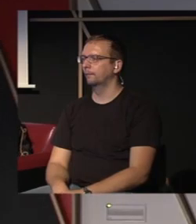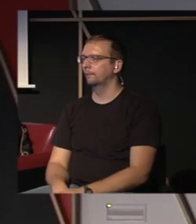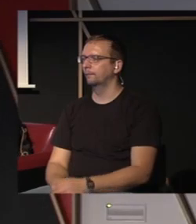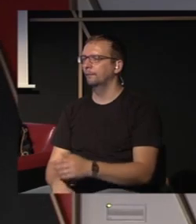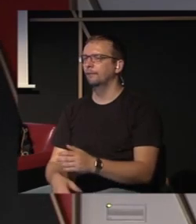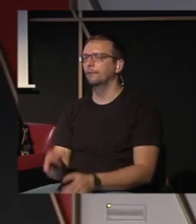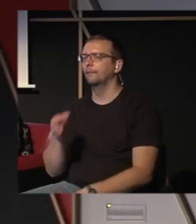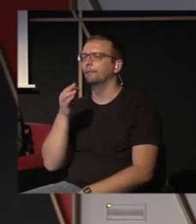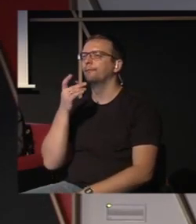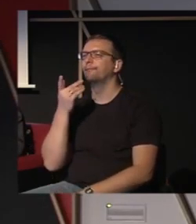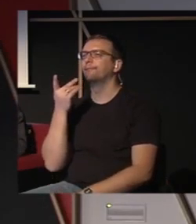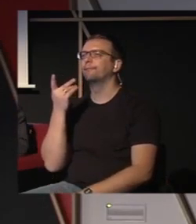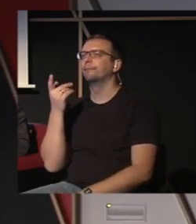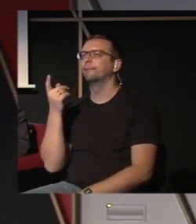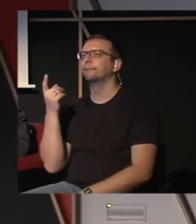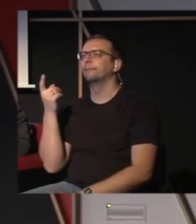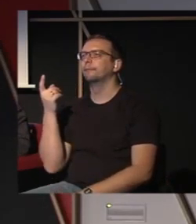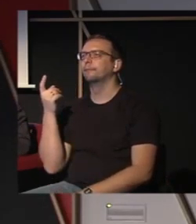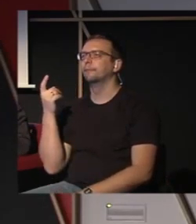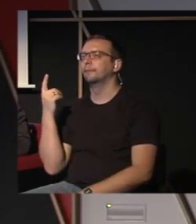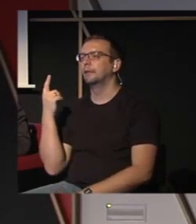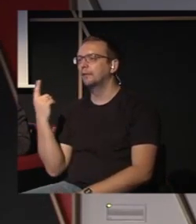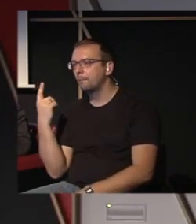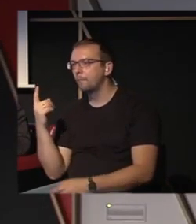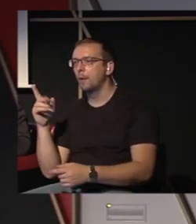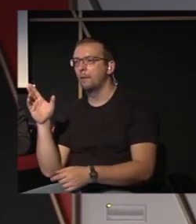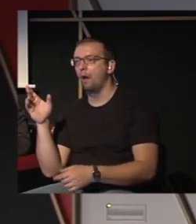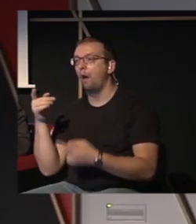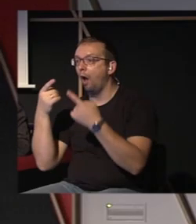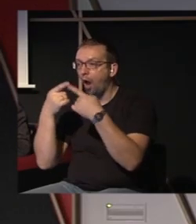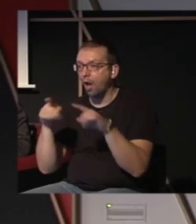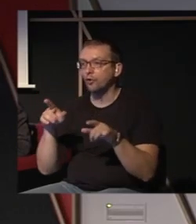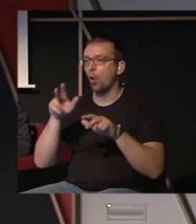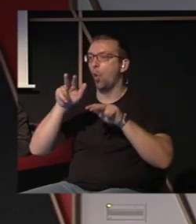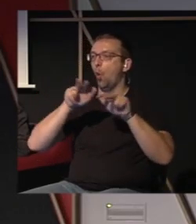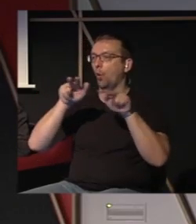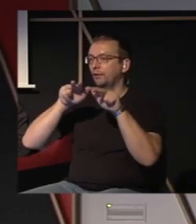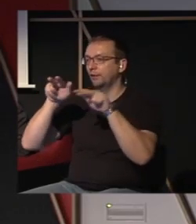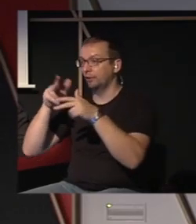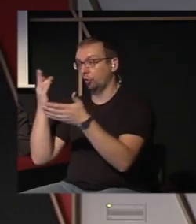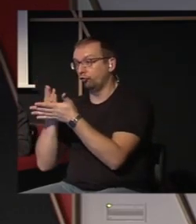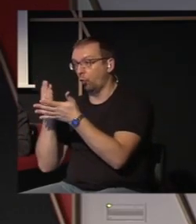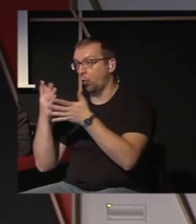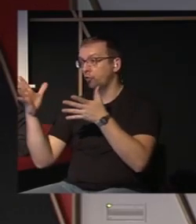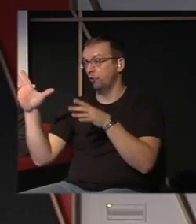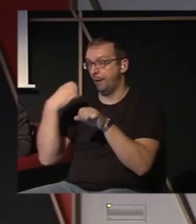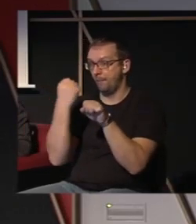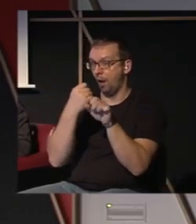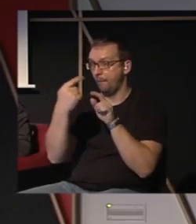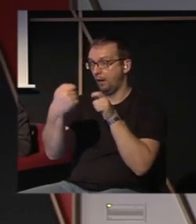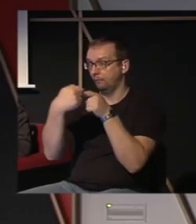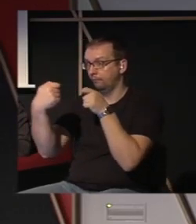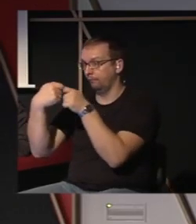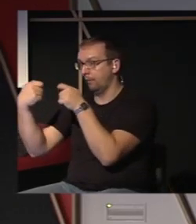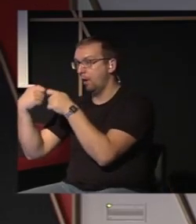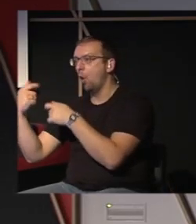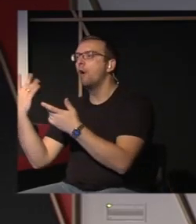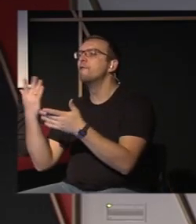Как вы конкретно это делаете? Распространяете в СМИ или какие-то